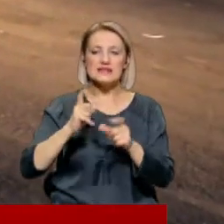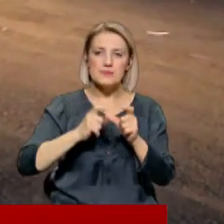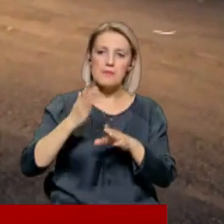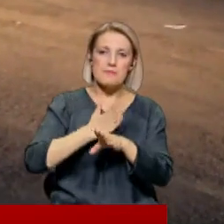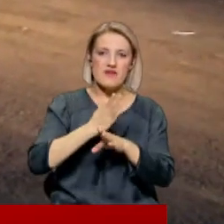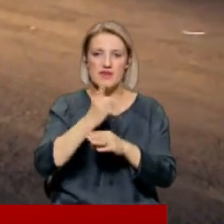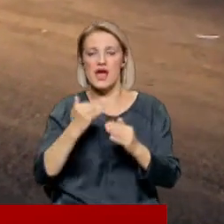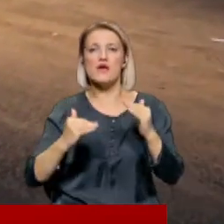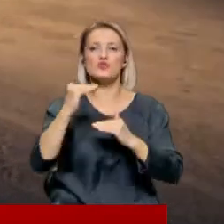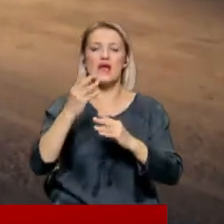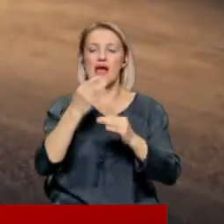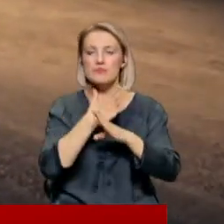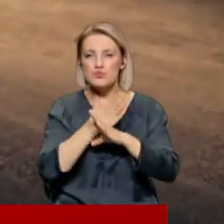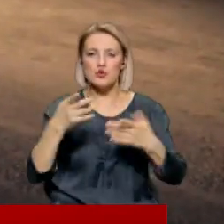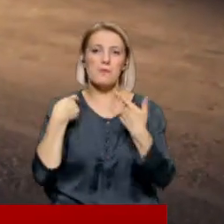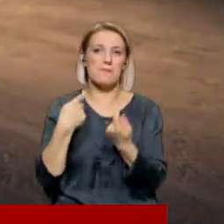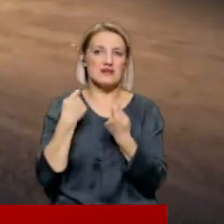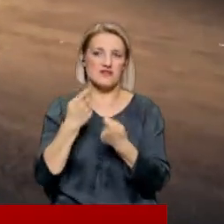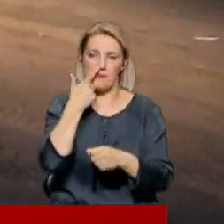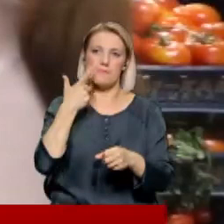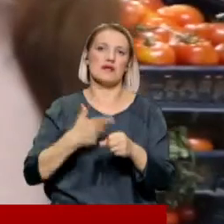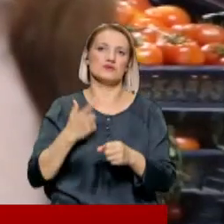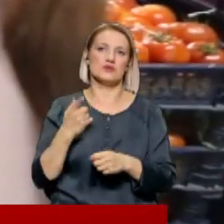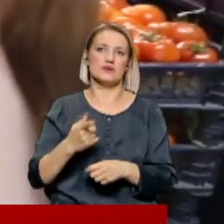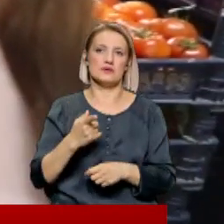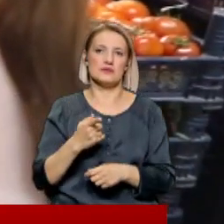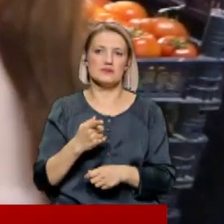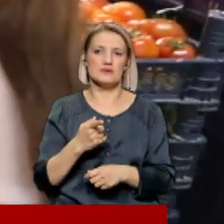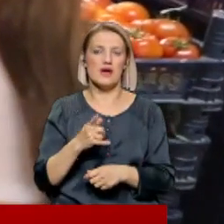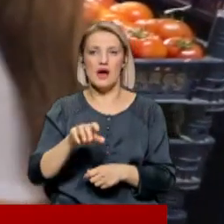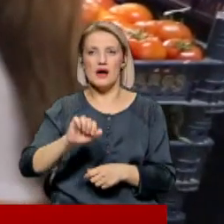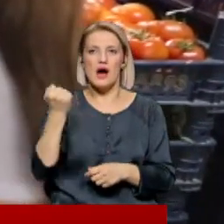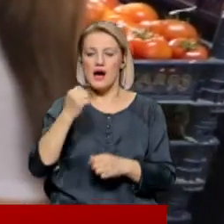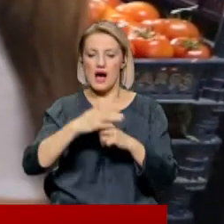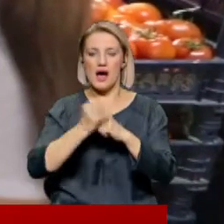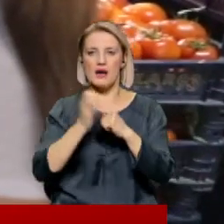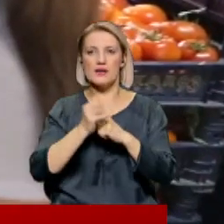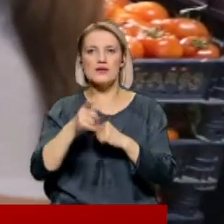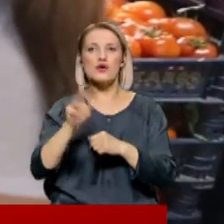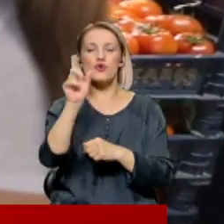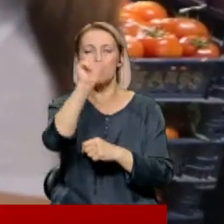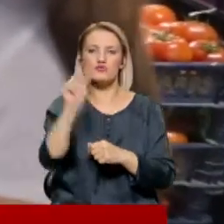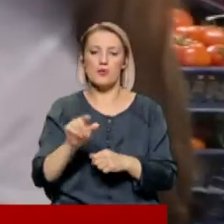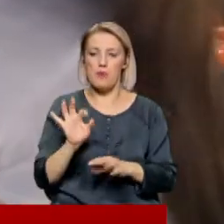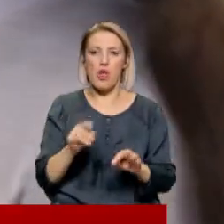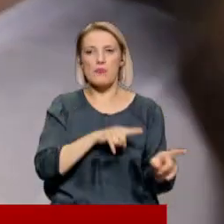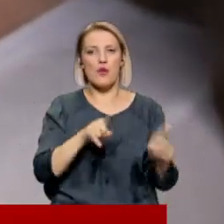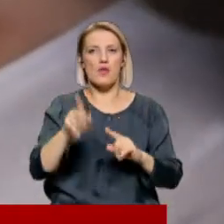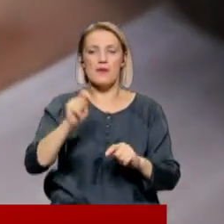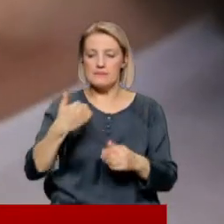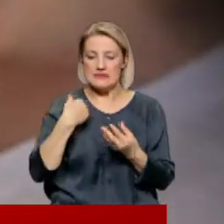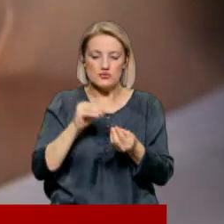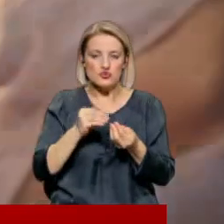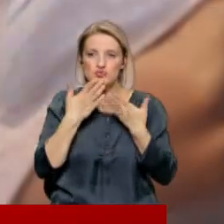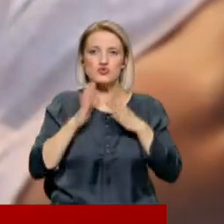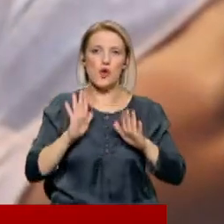meyvenin üstündeki en büyük maliyet yükü de mazot. Ağzını açtırmayın. Antalya halinde komisyoncular şöyle yapıyor, böyle yapıyor. Ya bizim